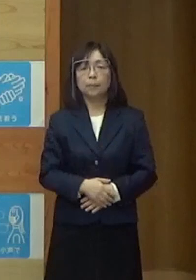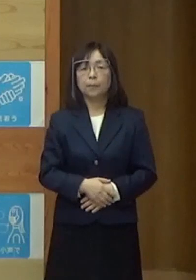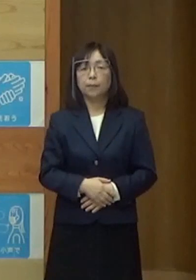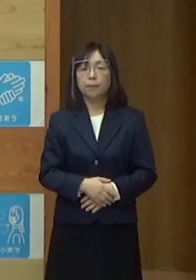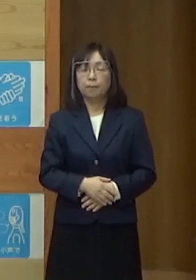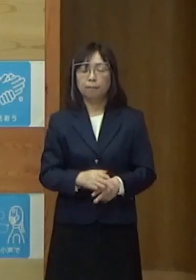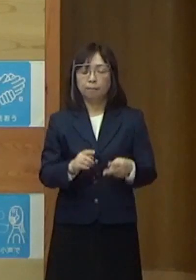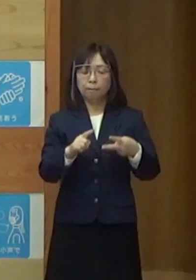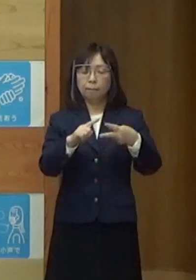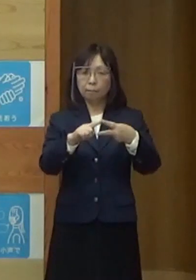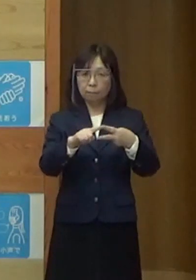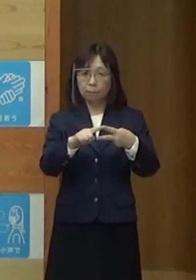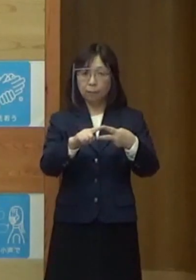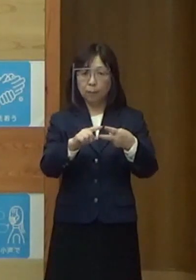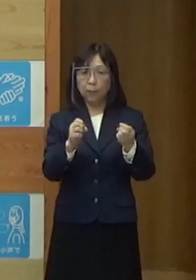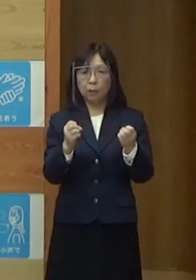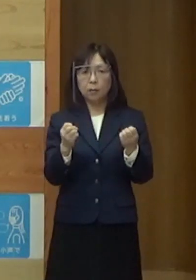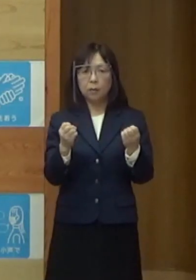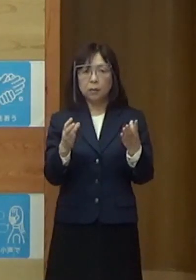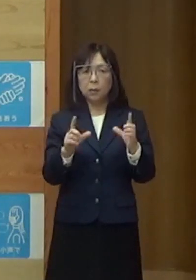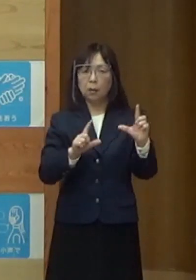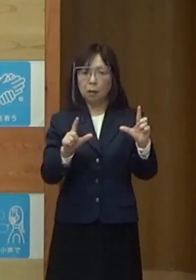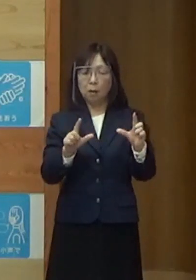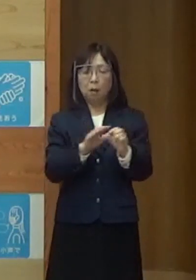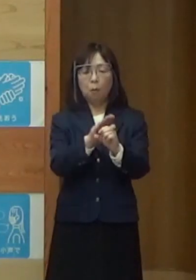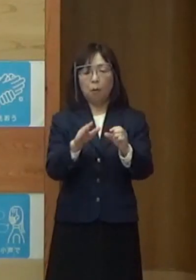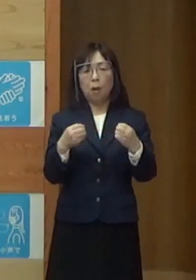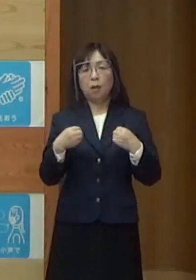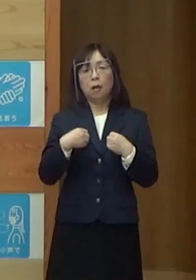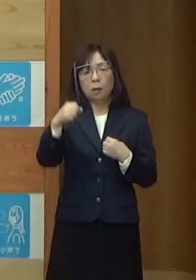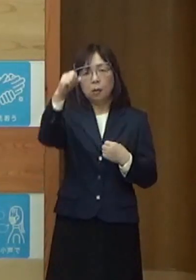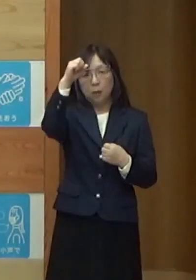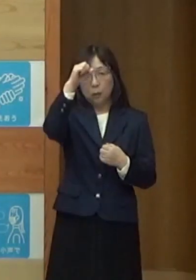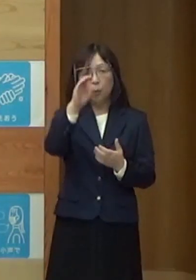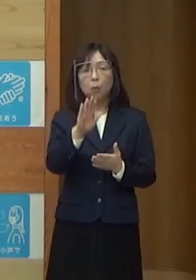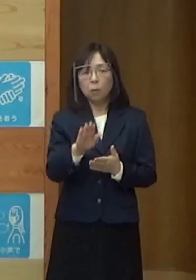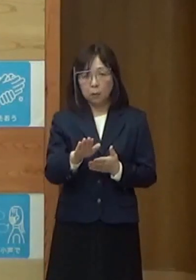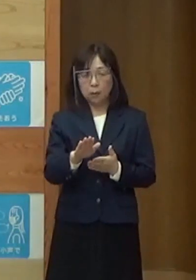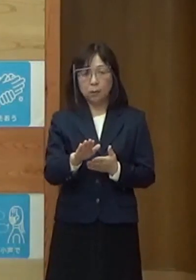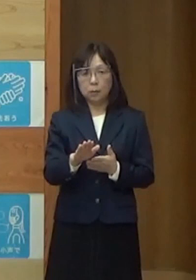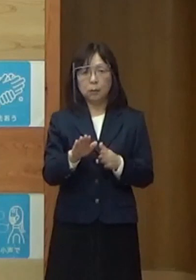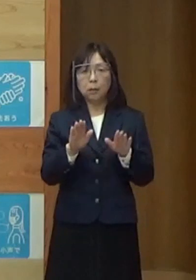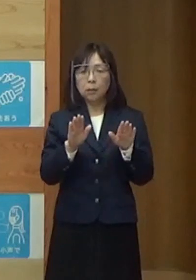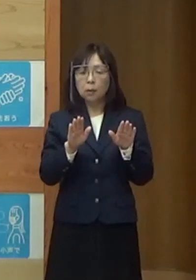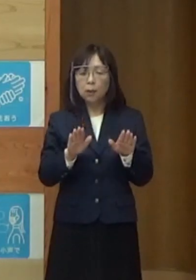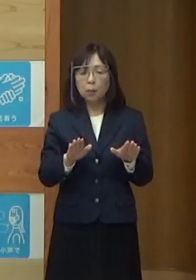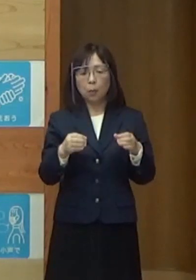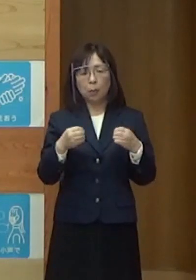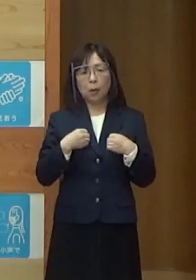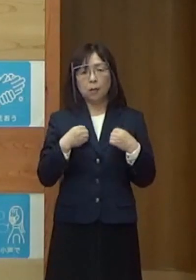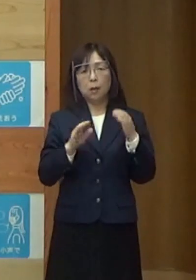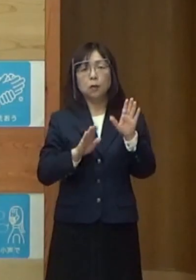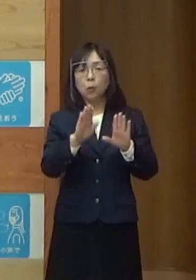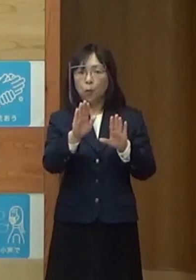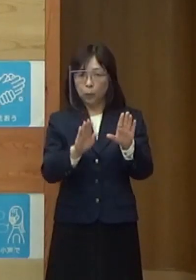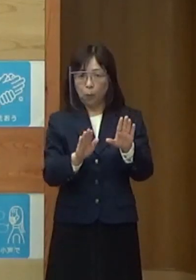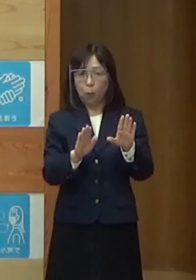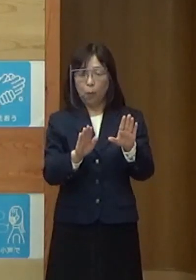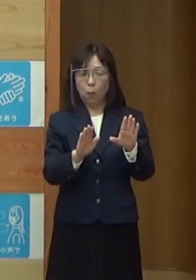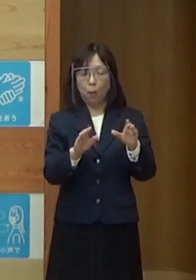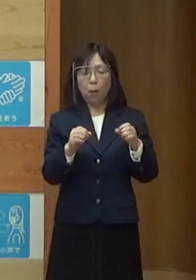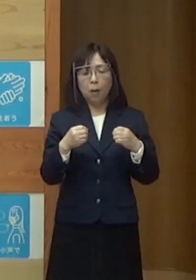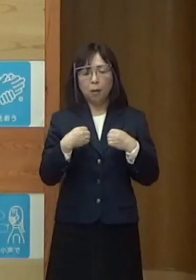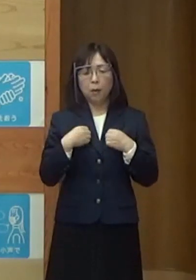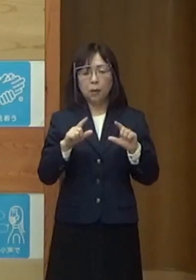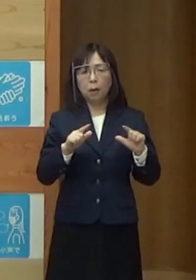。1点目は新型コロナウイルス感染症についてです。現下の感染状況、感